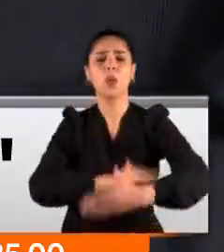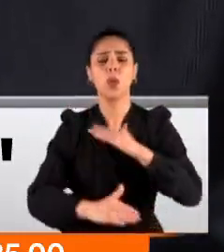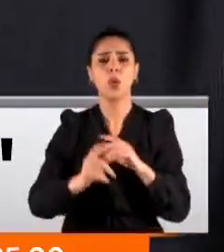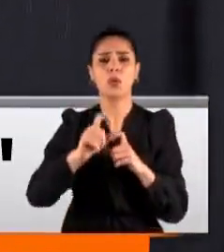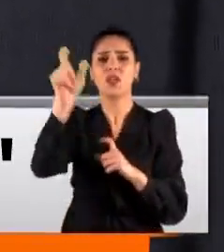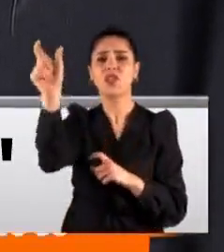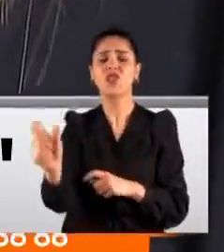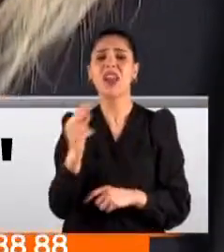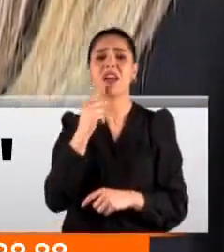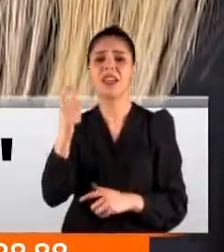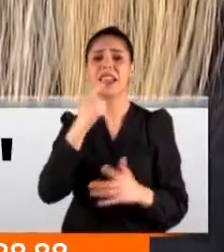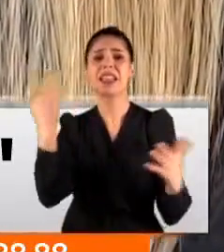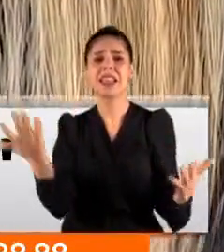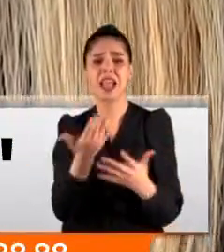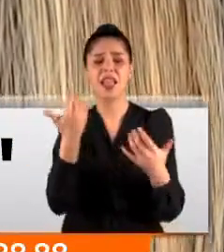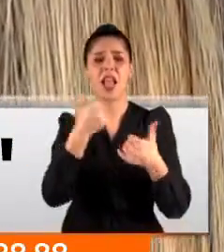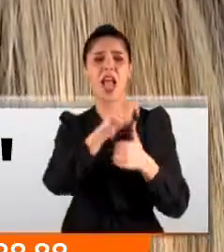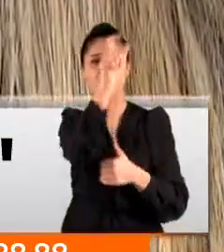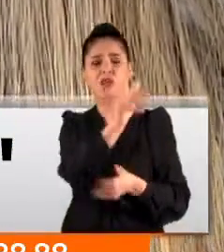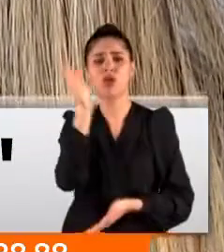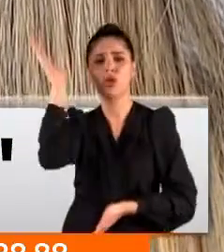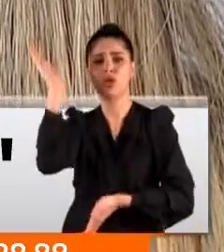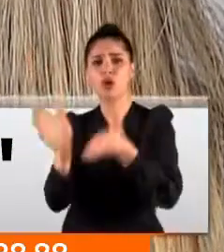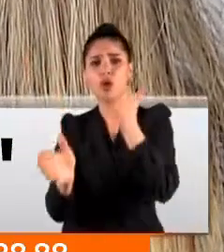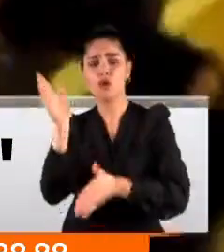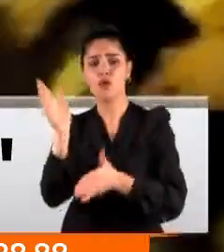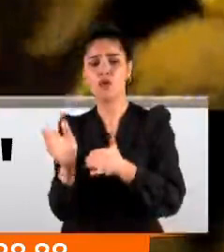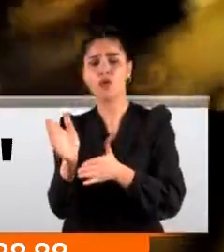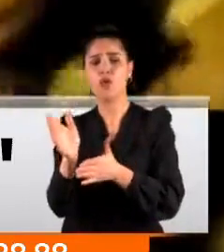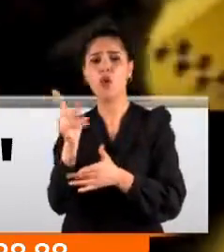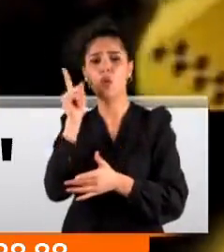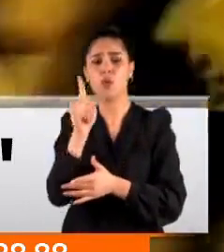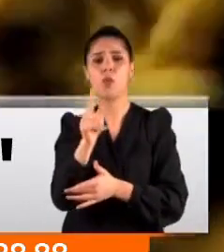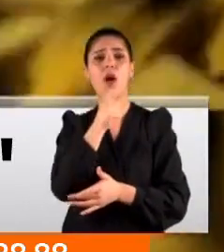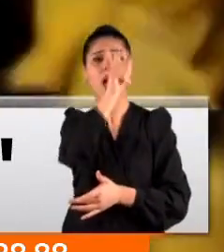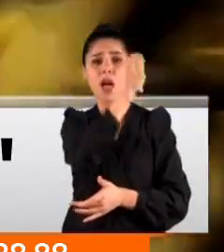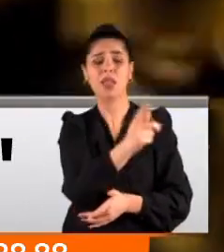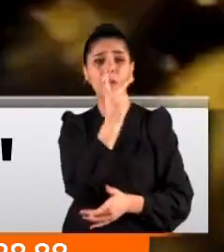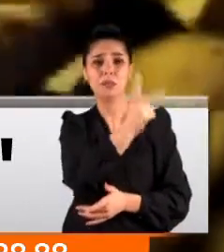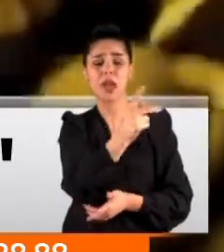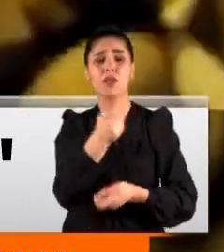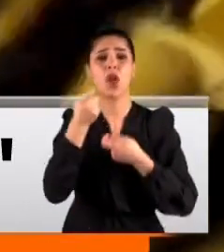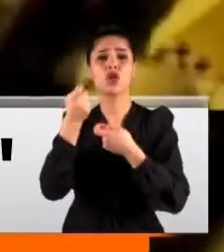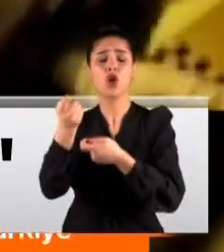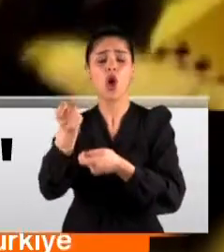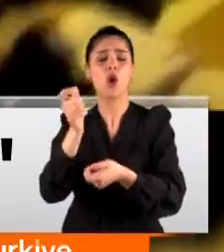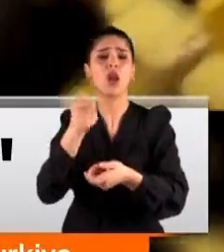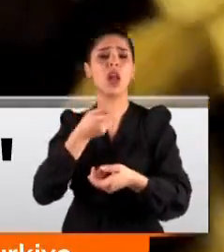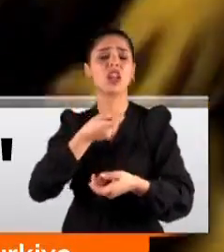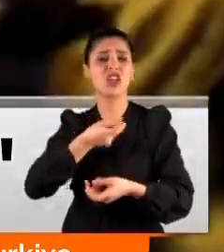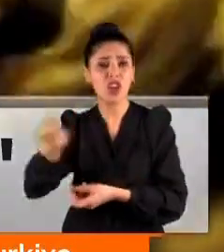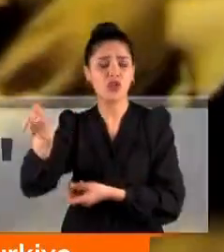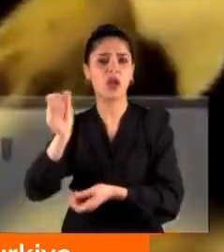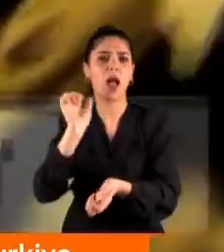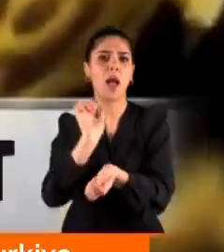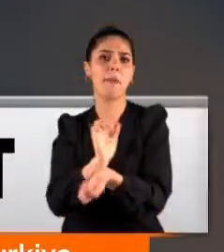Şilan Topal yıllarca kocasının şiddetine maruz kalmış, hatta o adam tarafından kaçırılıp günlerce alıkonmuştu.